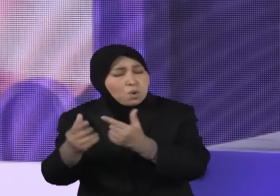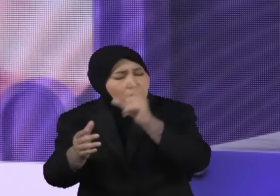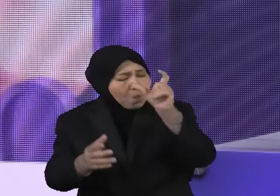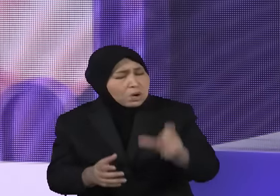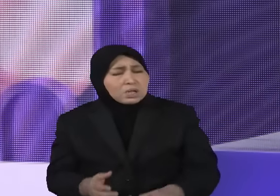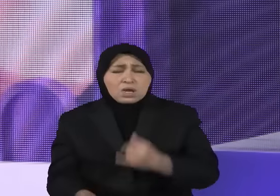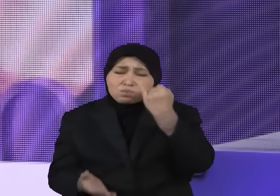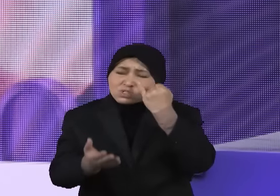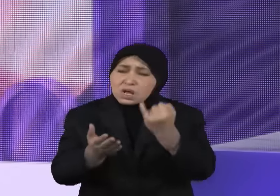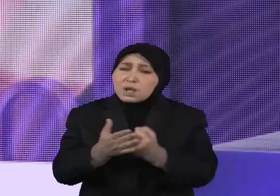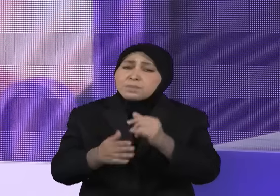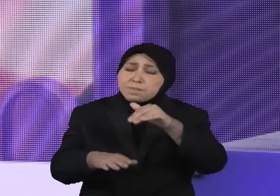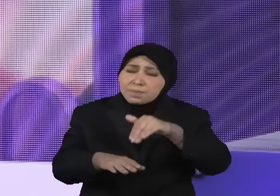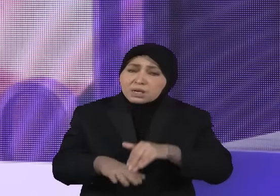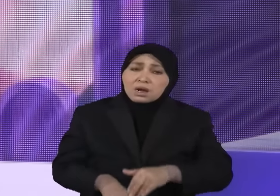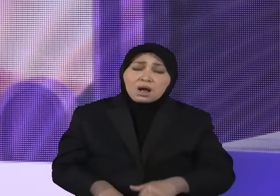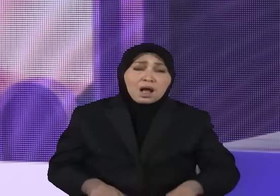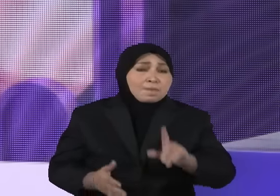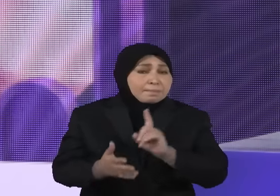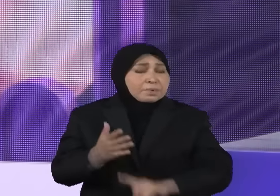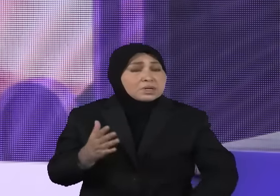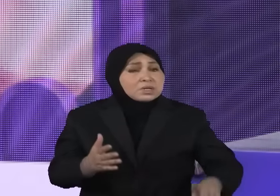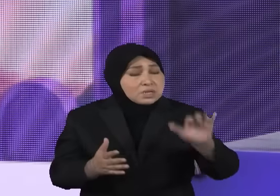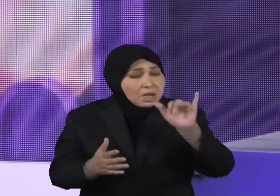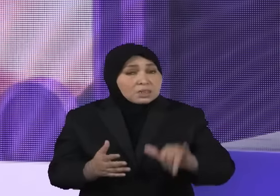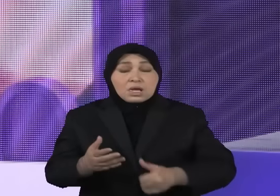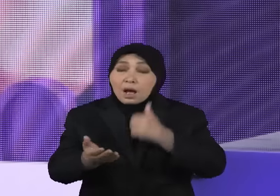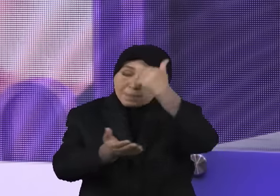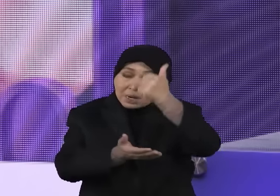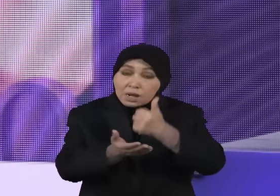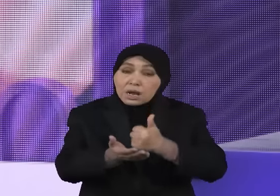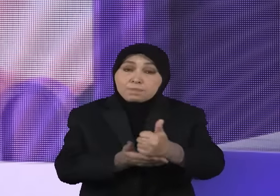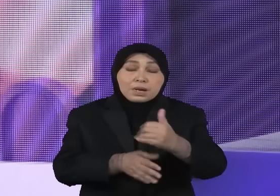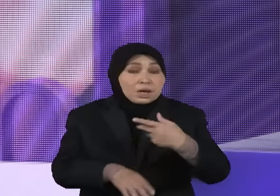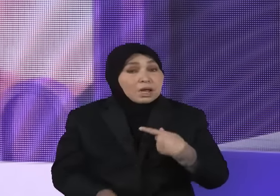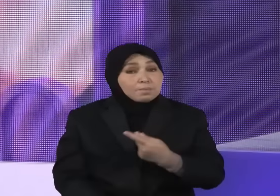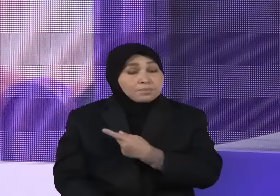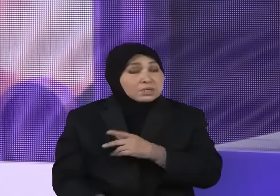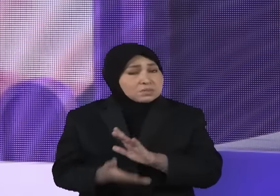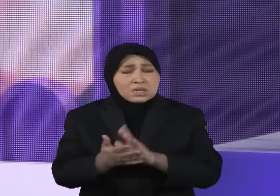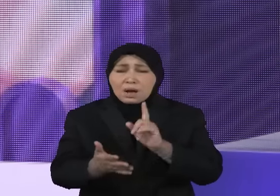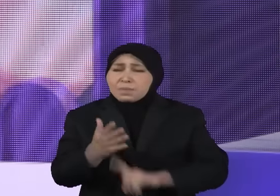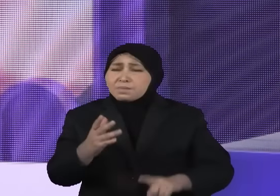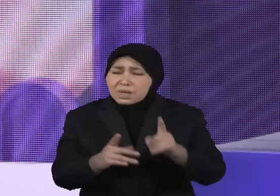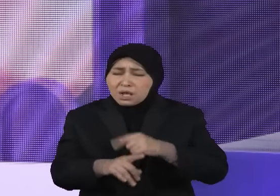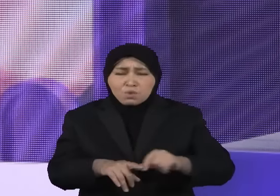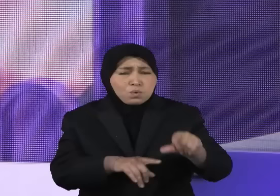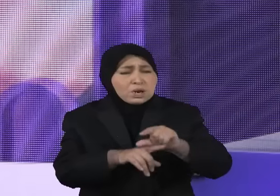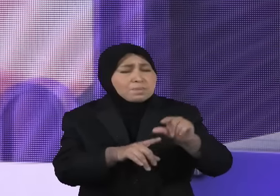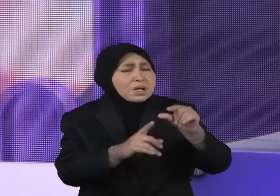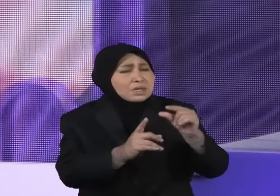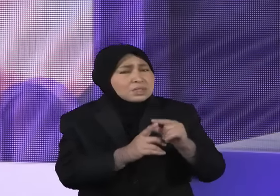yang menzalimi kepada apa yang diamanahkan kepada kami. Jadi apabila digunakan perkataan aulayan